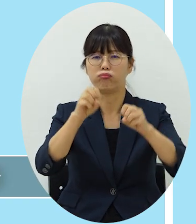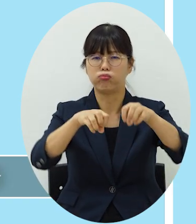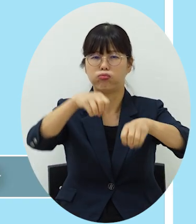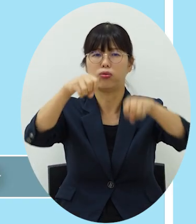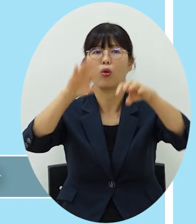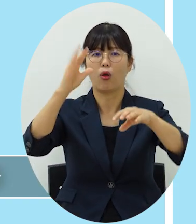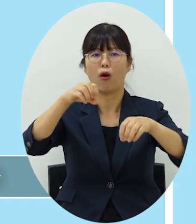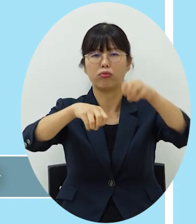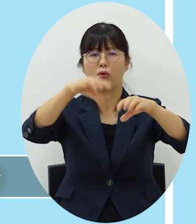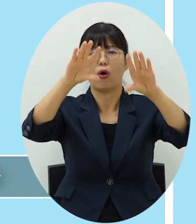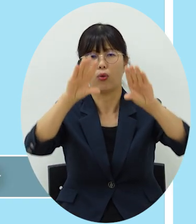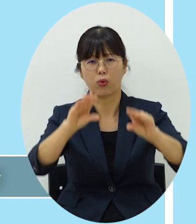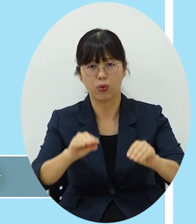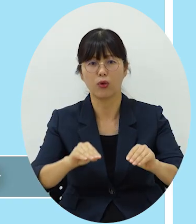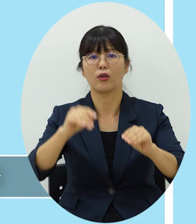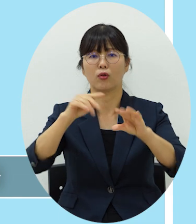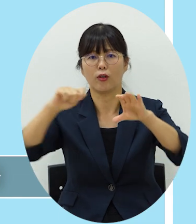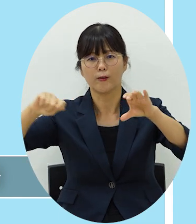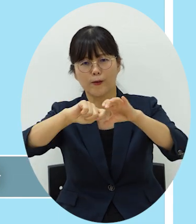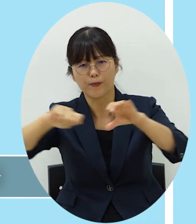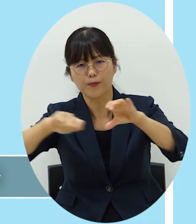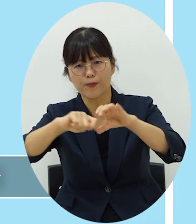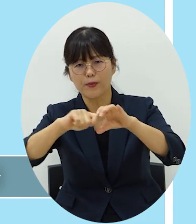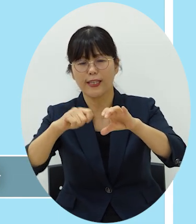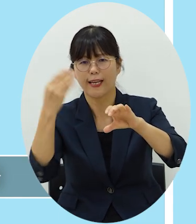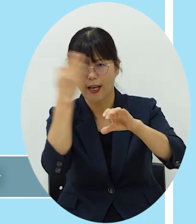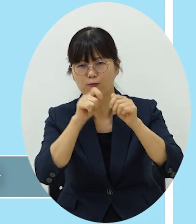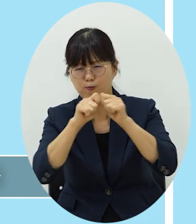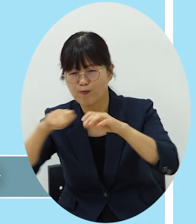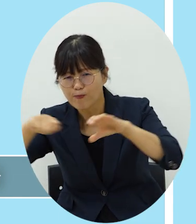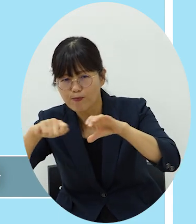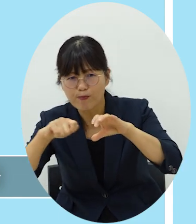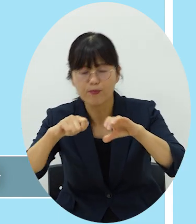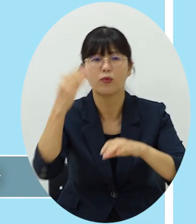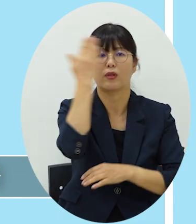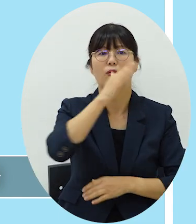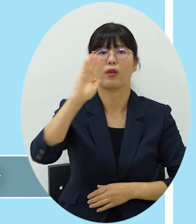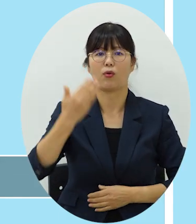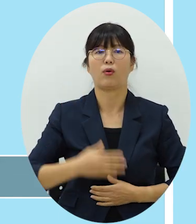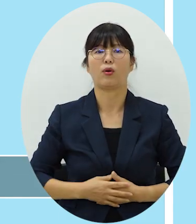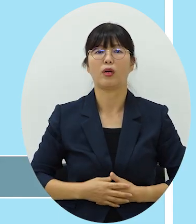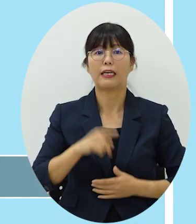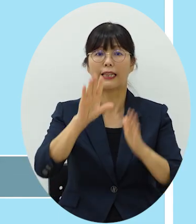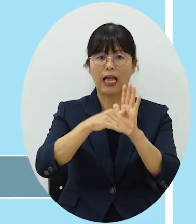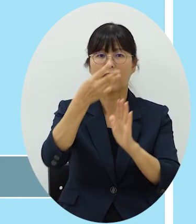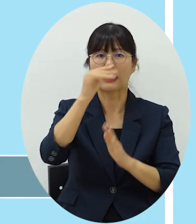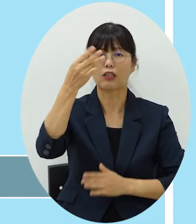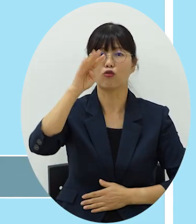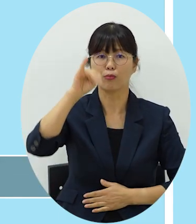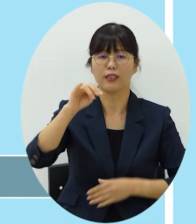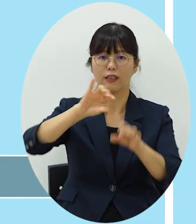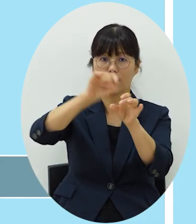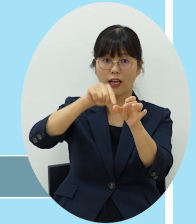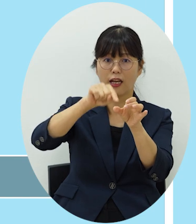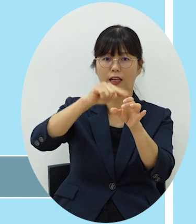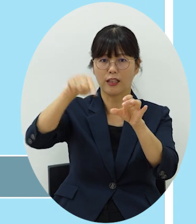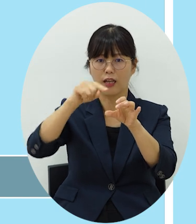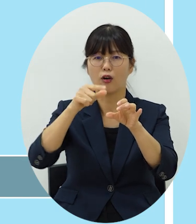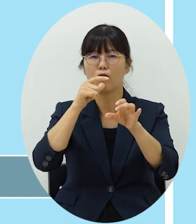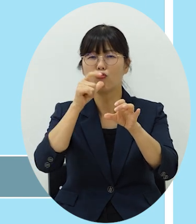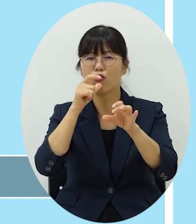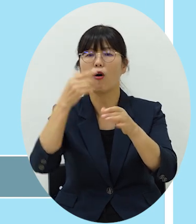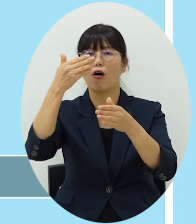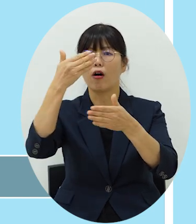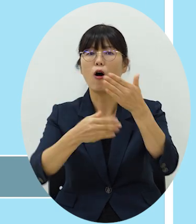발생하는데 거품이 가라앉으면 세척솔로 T튜브와 내관을 꼼꼼히 닦습니다. 이때 T튜브와 내관에 세척액이